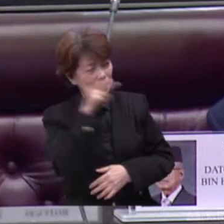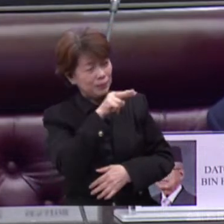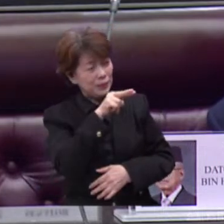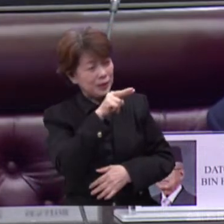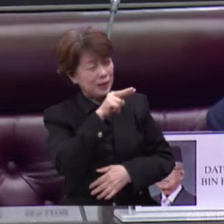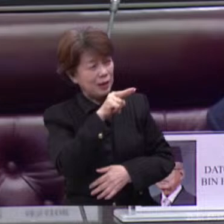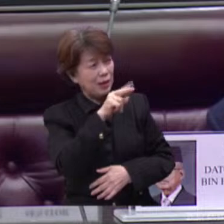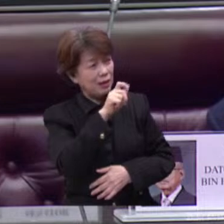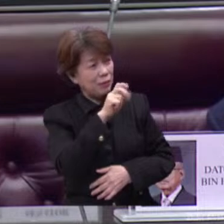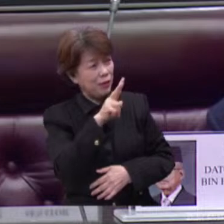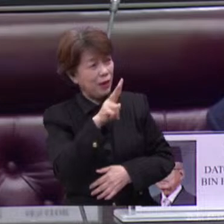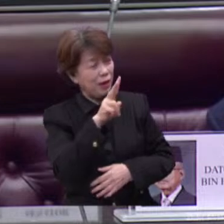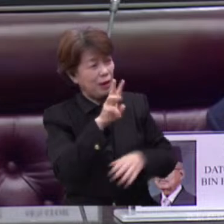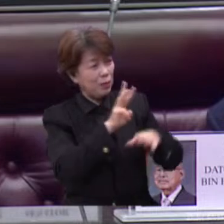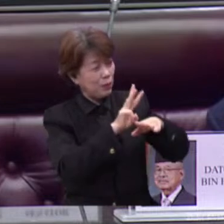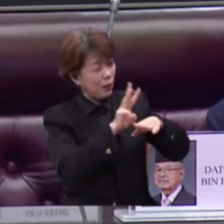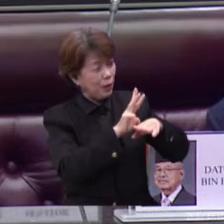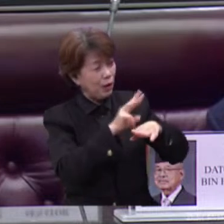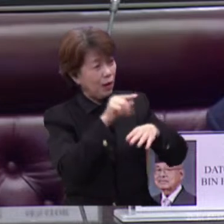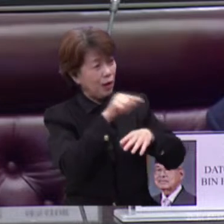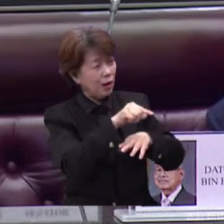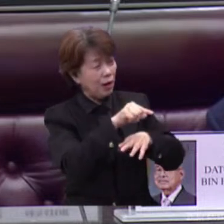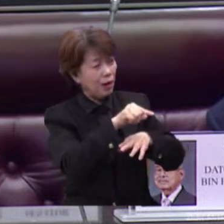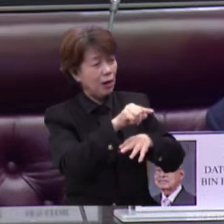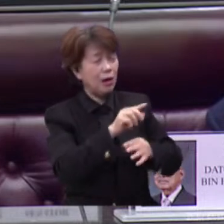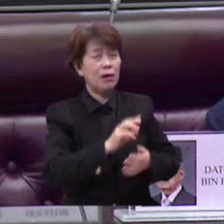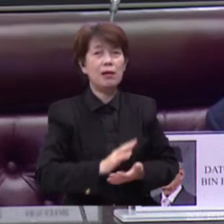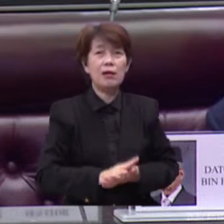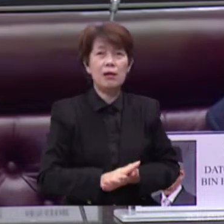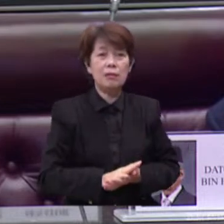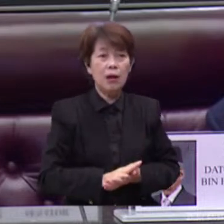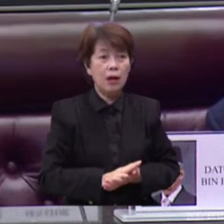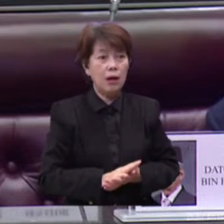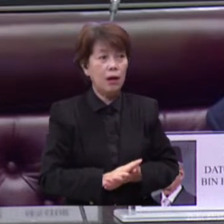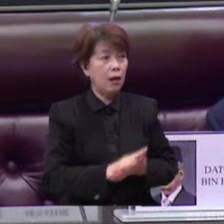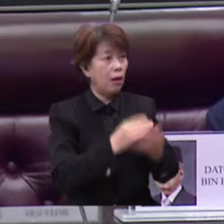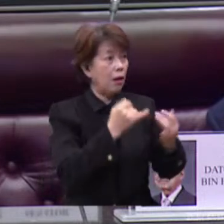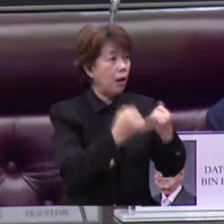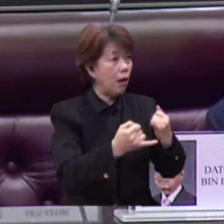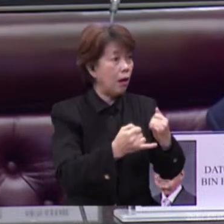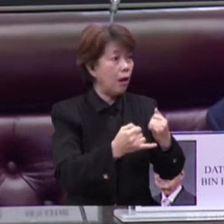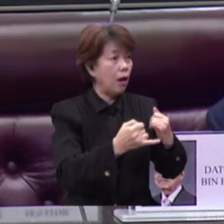penyelesaian kepada bunuh diri